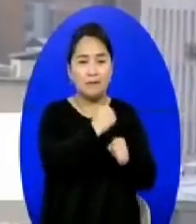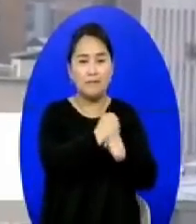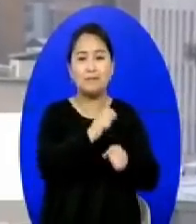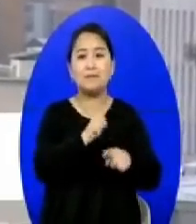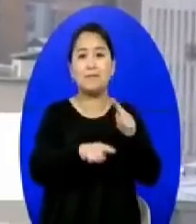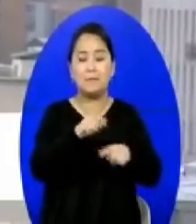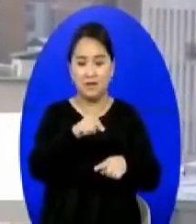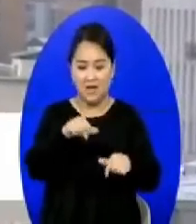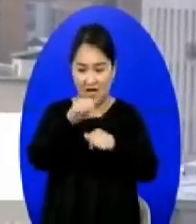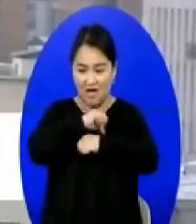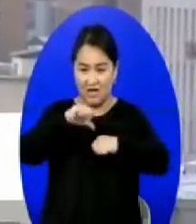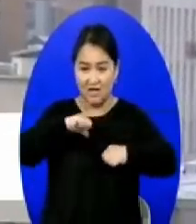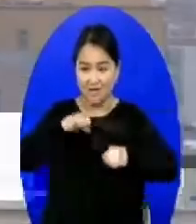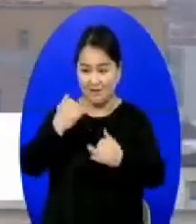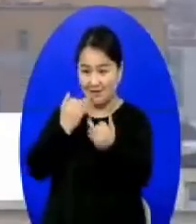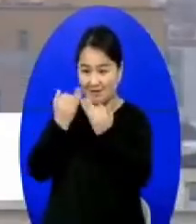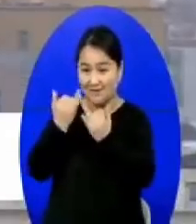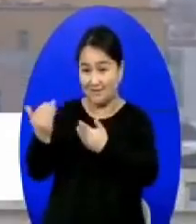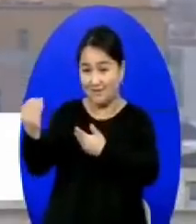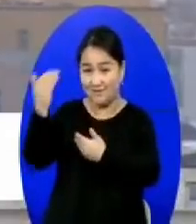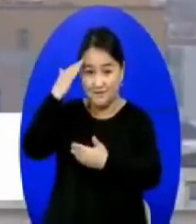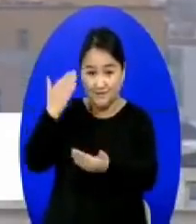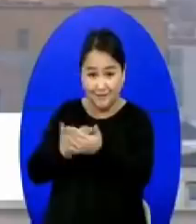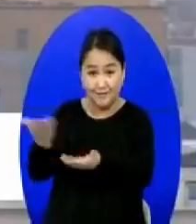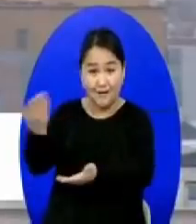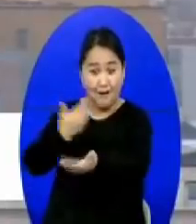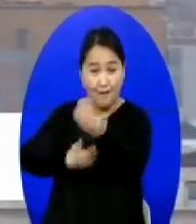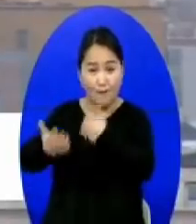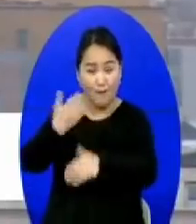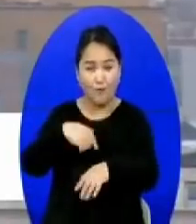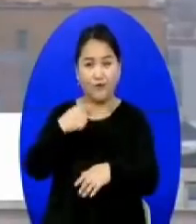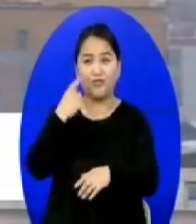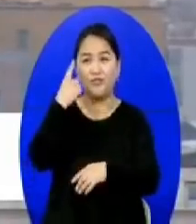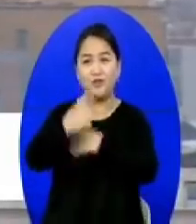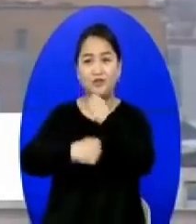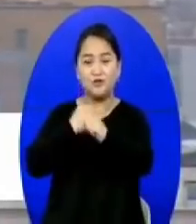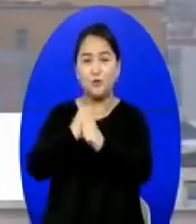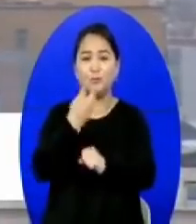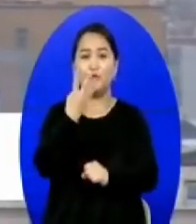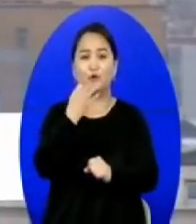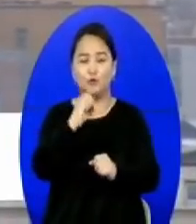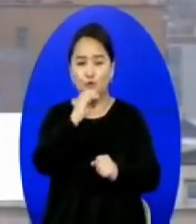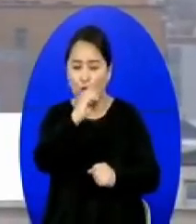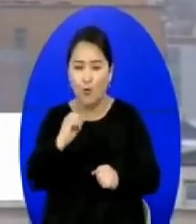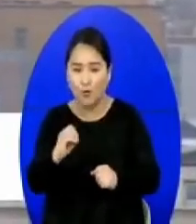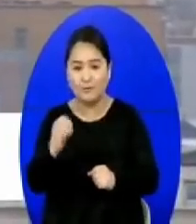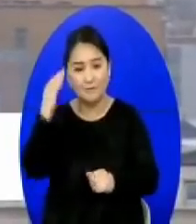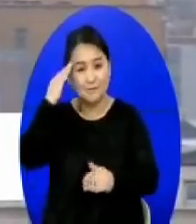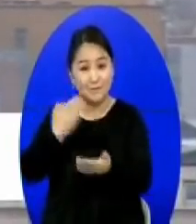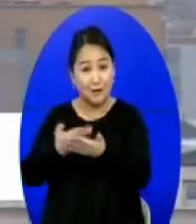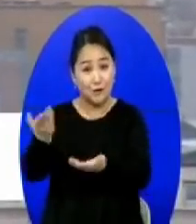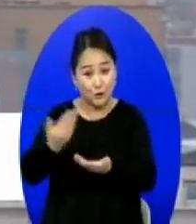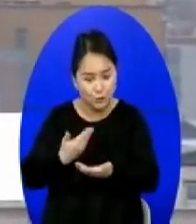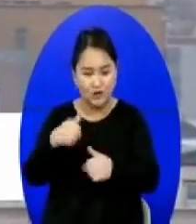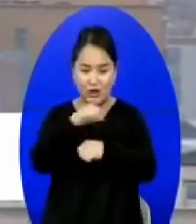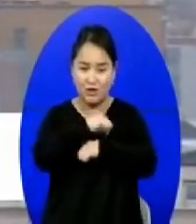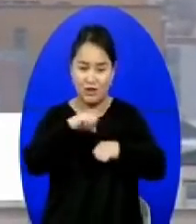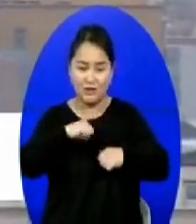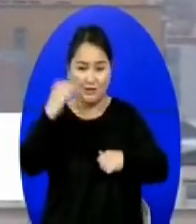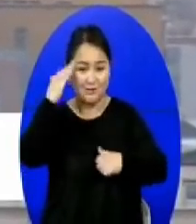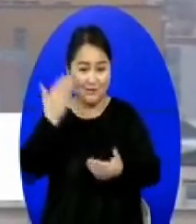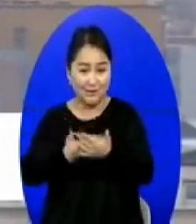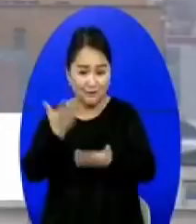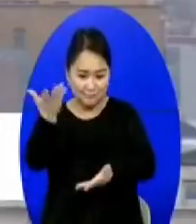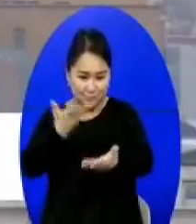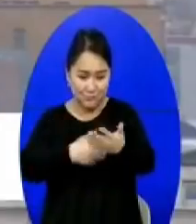цахим хэлбрээр авч байна. Өнгөрсөн жил нийслэлчүүдийн 40% санал хүсэлтэд илгээжээ. Иргэдийн ирүүлсэн сандлыг эренблэж хийх ажлаа